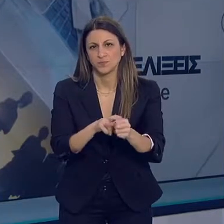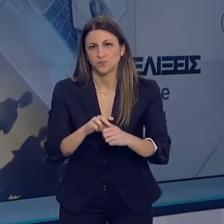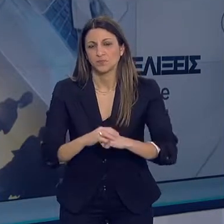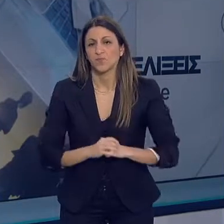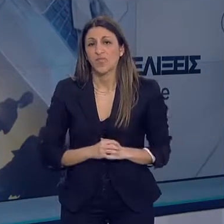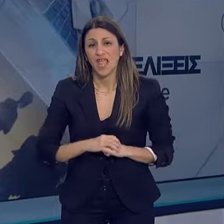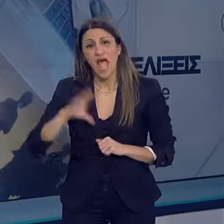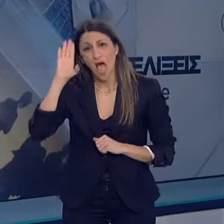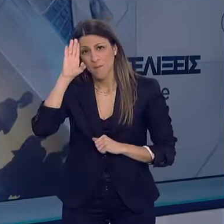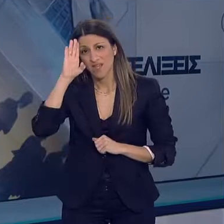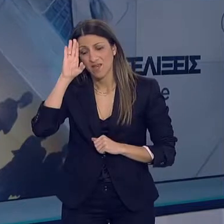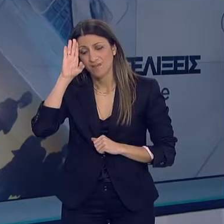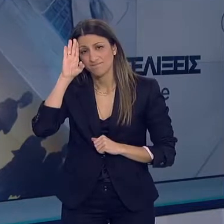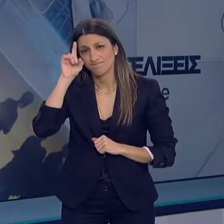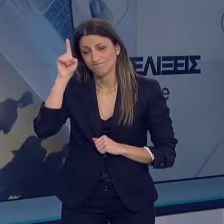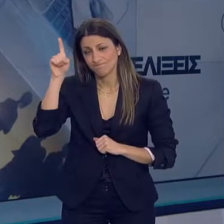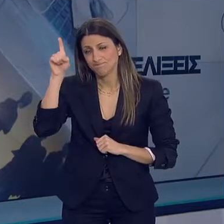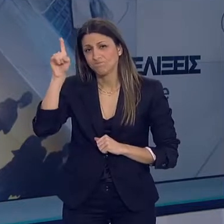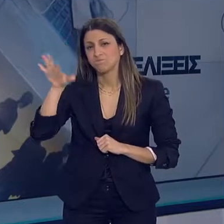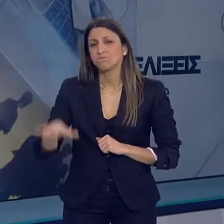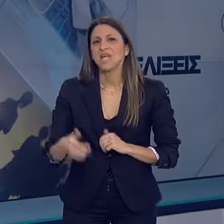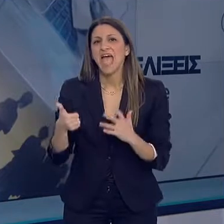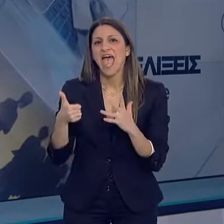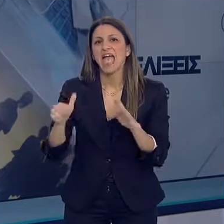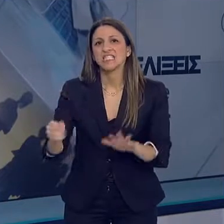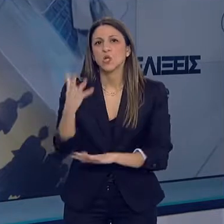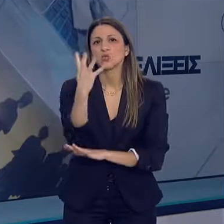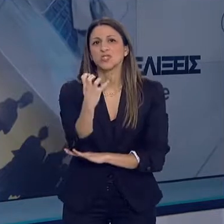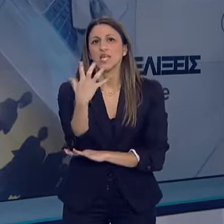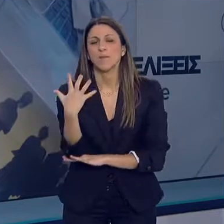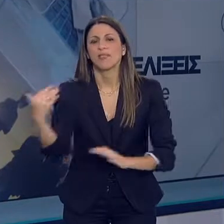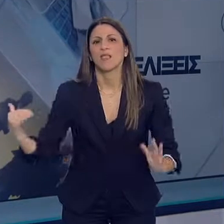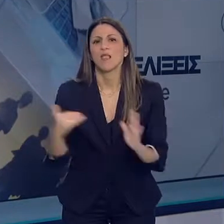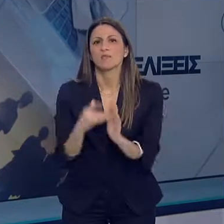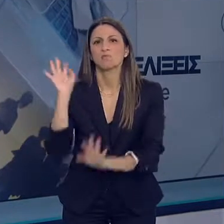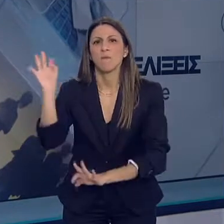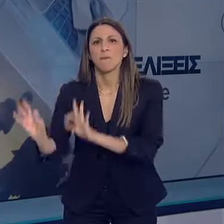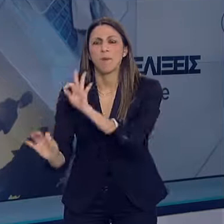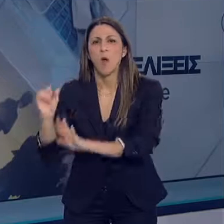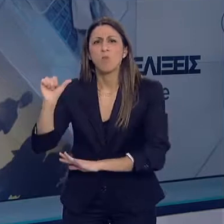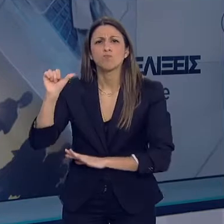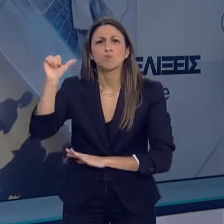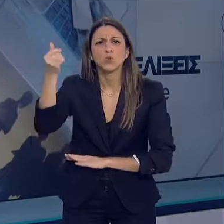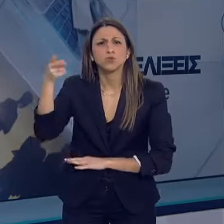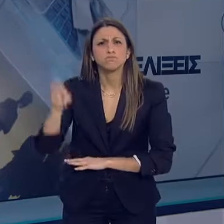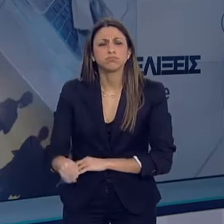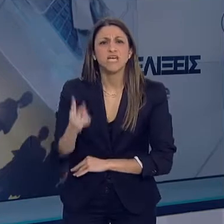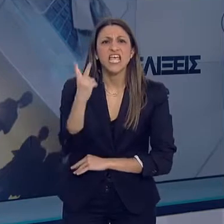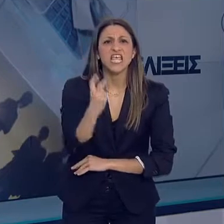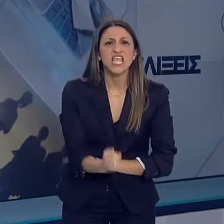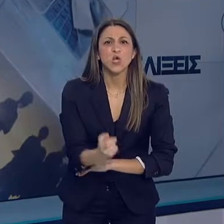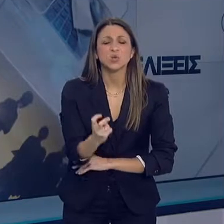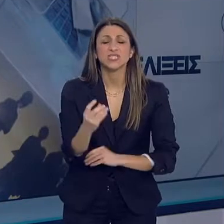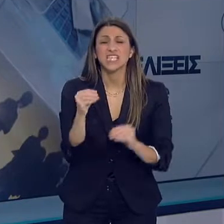Στις Ηνωμένες Πολιτείες Αμερικής, με περισσότερα από 645.000 κρούσματα, ο πρώτος θάνατος κατεγράφηκε 29